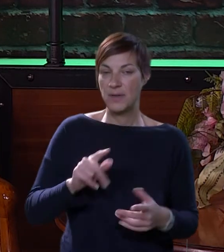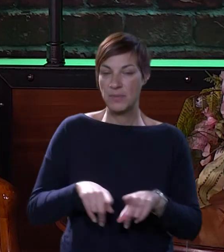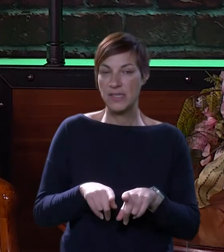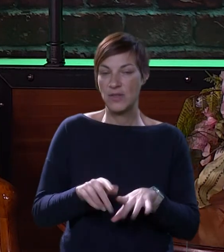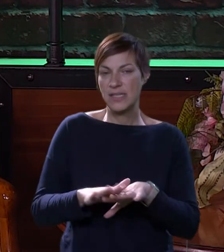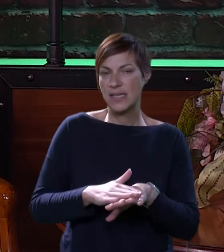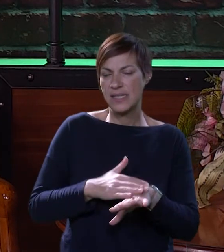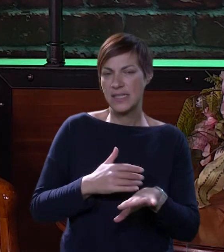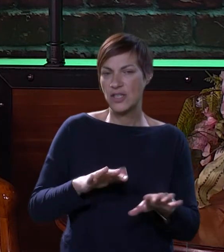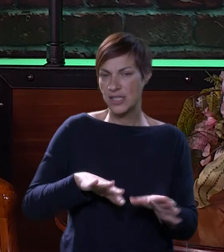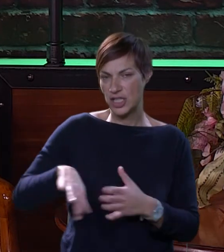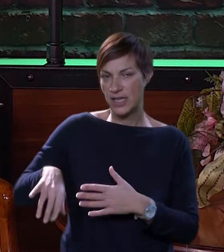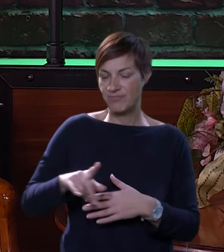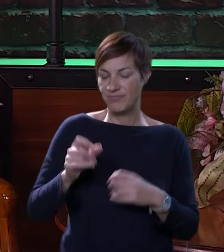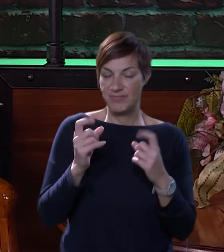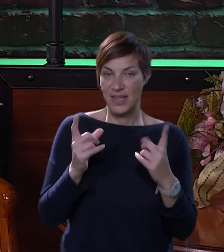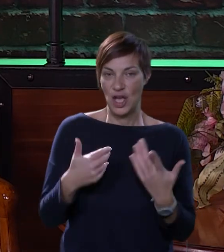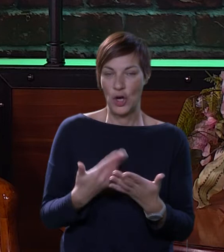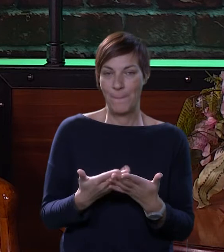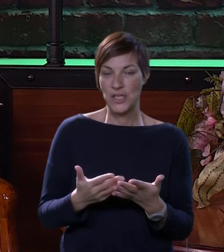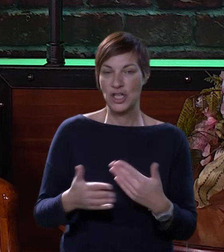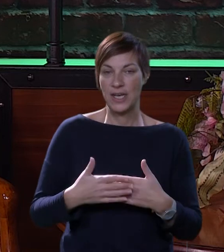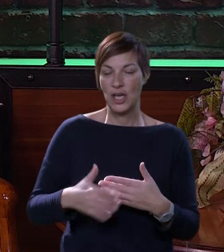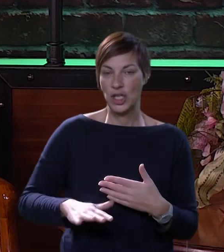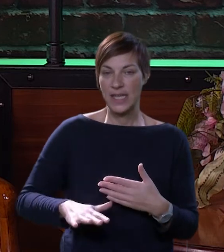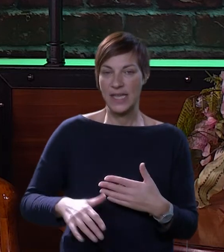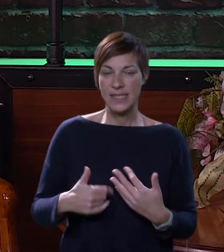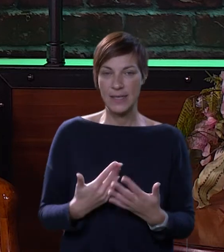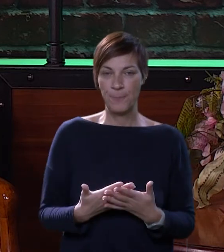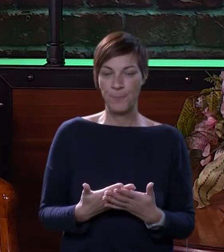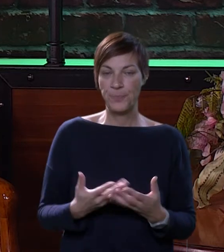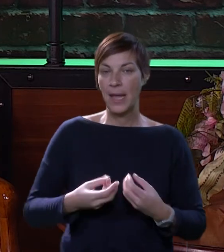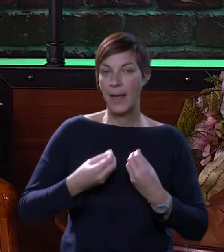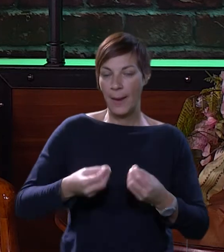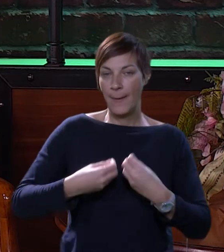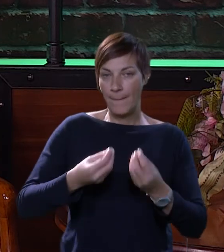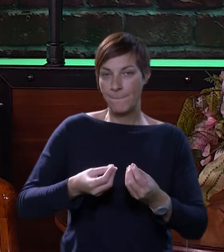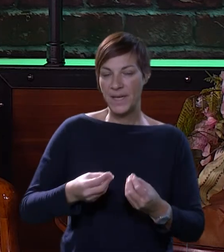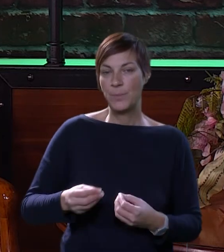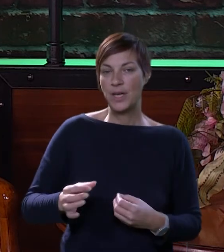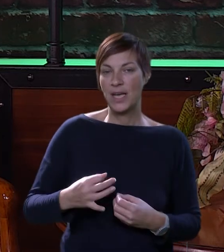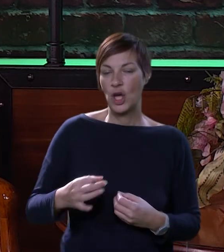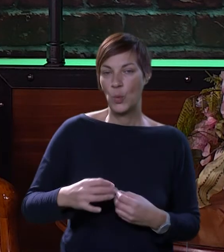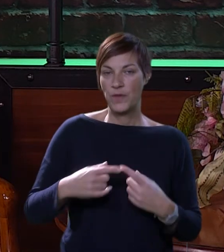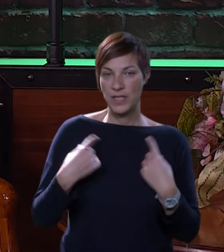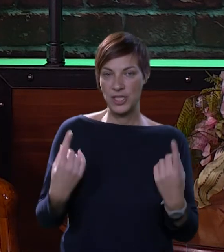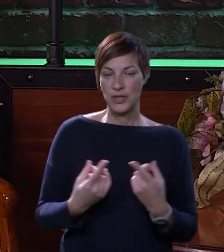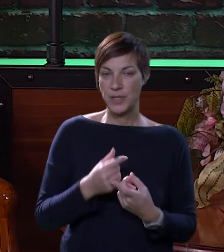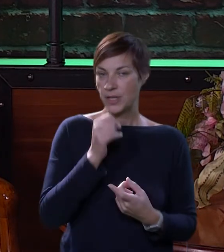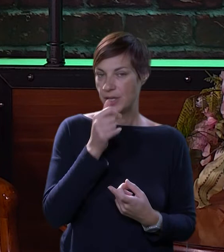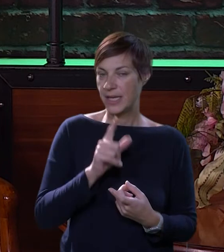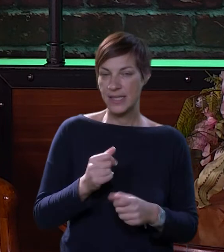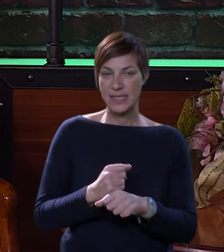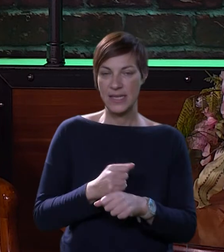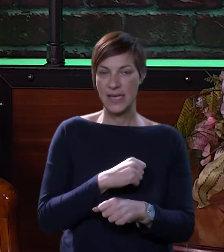se osjećate nekad izolirano, nije neobično vidjeti to ni kod djece. Preporuka je i u vrtićkom nekakvom okruženju nikad se